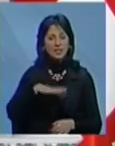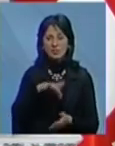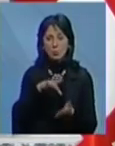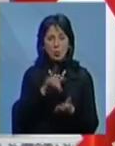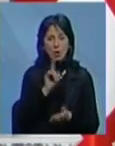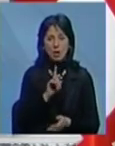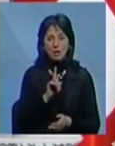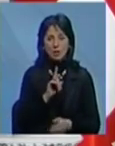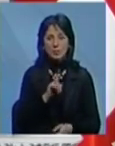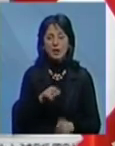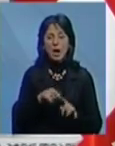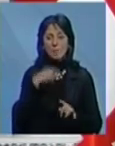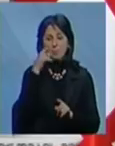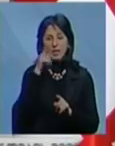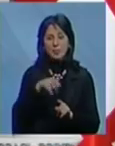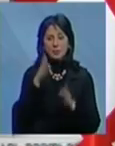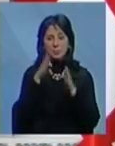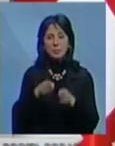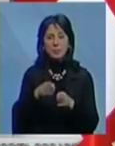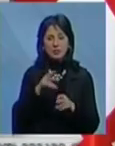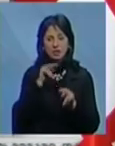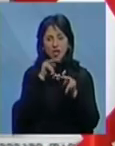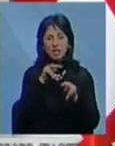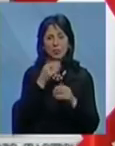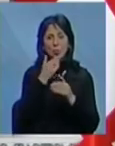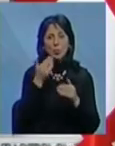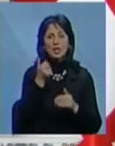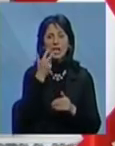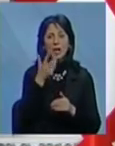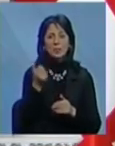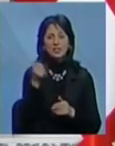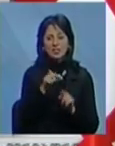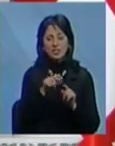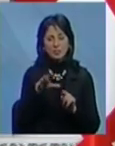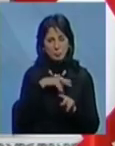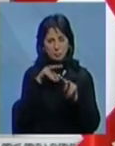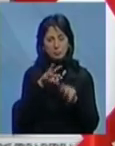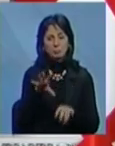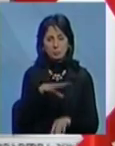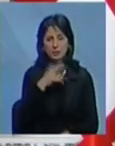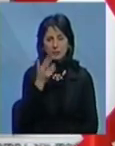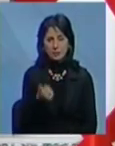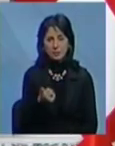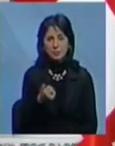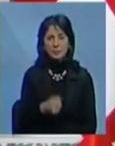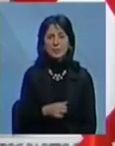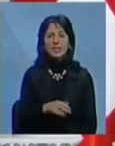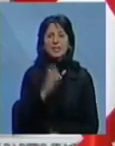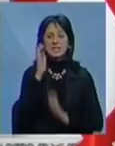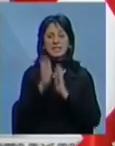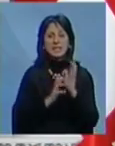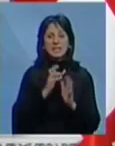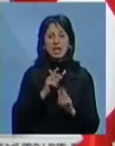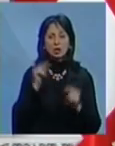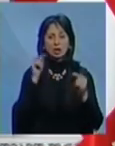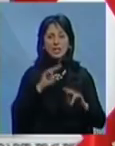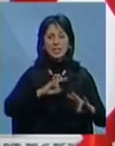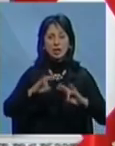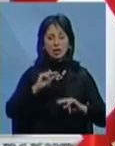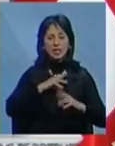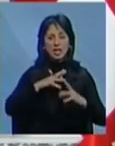საქართველოს მოქალაქეები. ამ პირებთან მიმართებაში დაკვირვება უკანასკნელი რამდენიმე კვირის განმავლობაში ხორციელდებოდა. საერთაშორისო